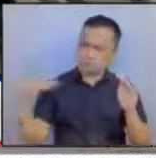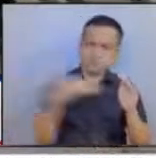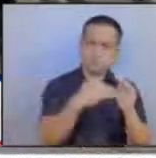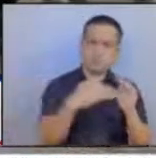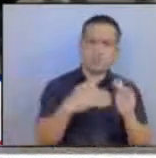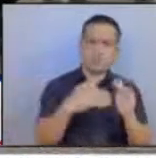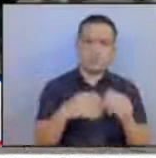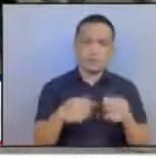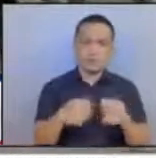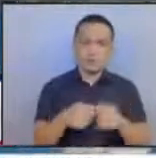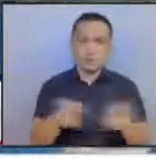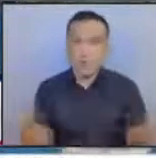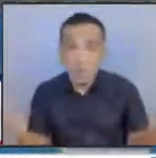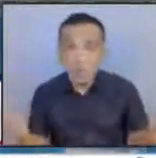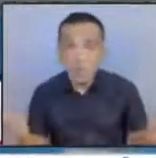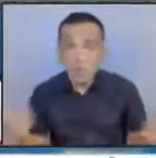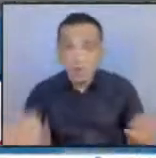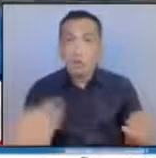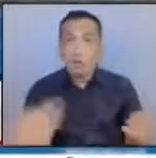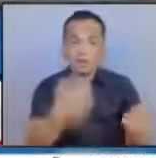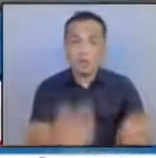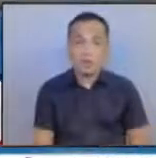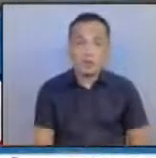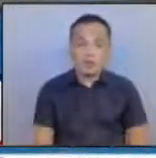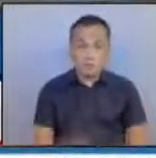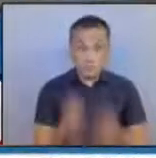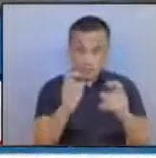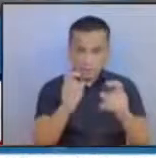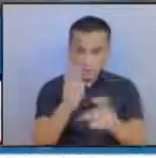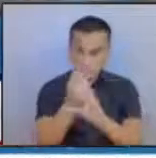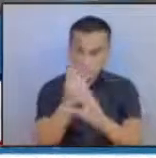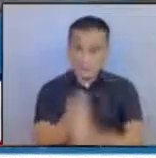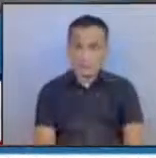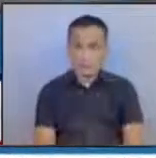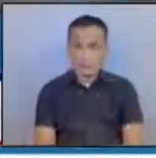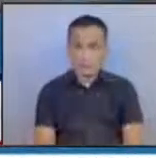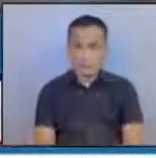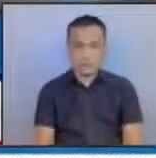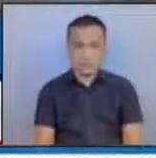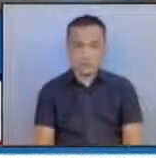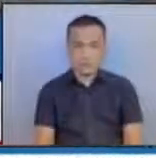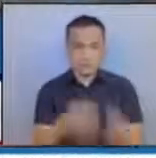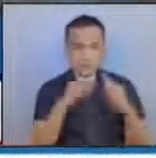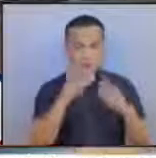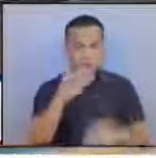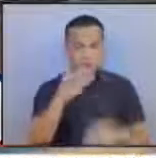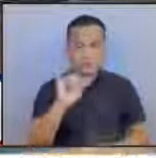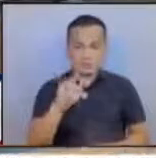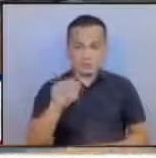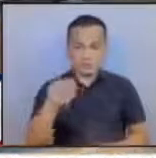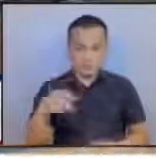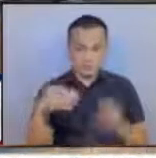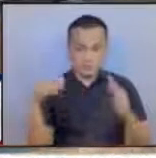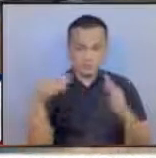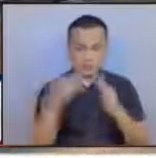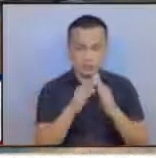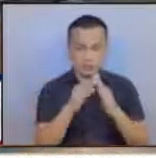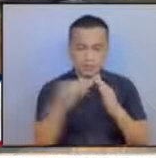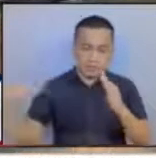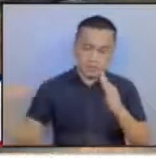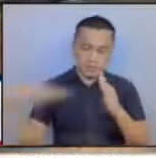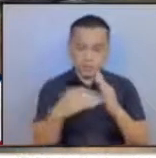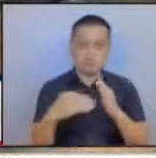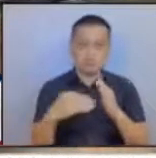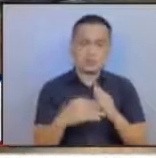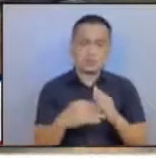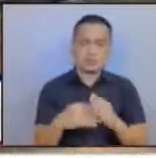pinto ng junk shop. Mabilis umano ang takbo ng truck na dumiretso sa junk shop. Sugatan ng driver at dalawang pahinante ng naturang